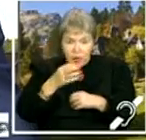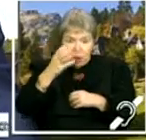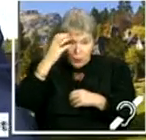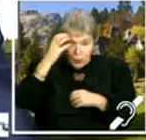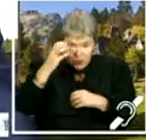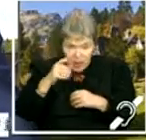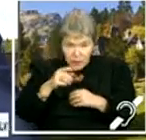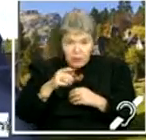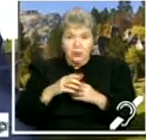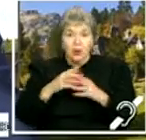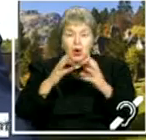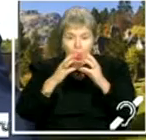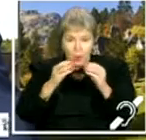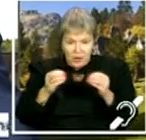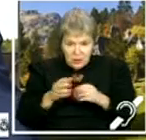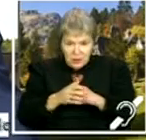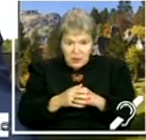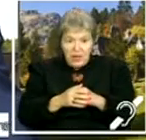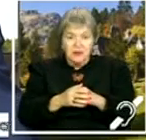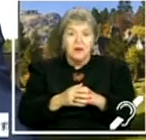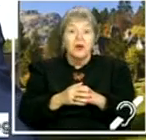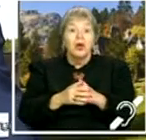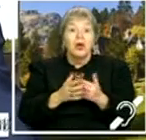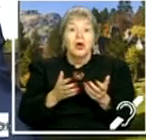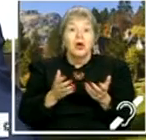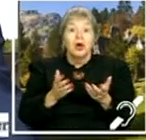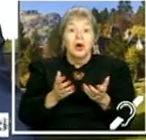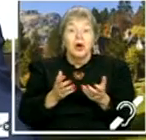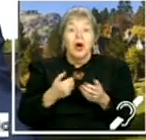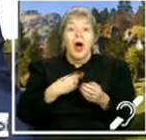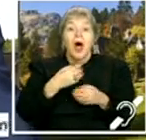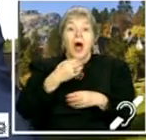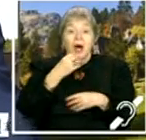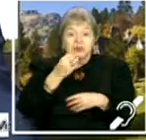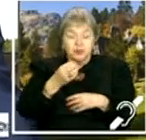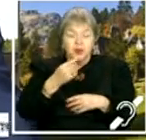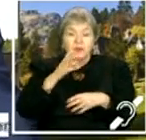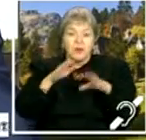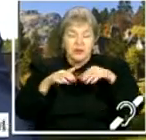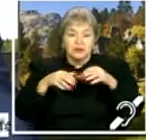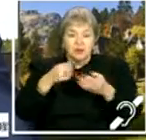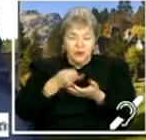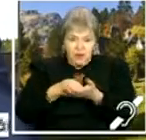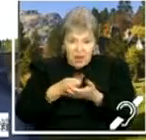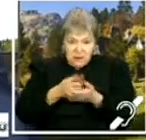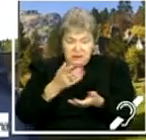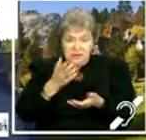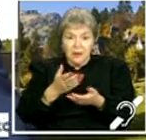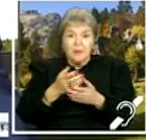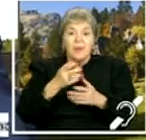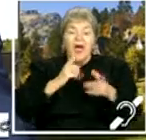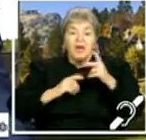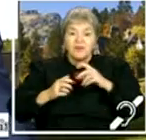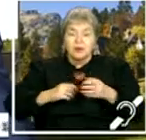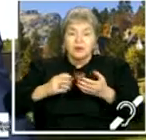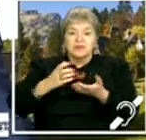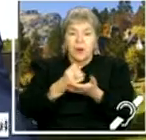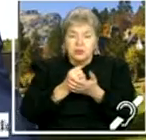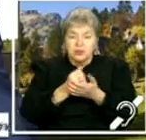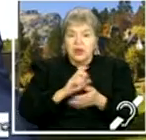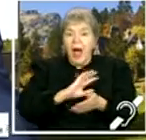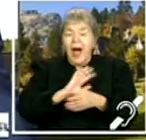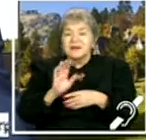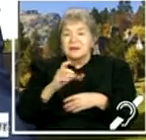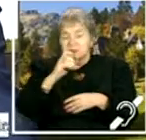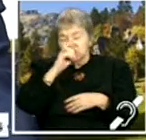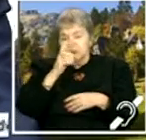României, ceea ce mi-a transmis mie Ministrul de Finanțe, este că acest efort bugetar și-l poate permite